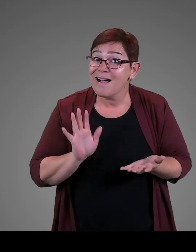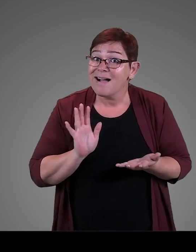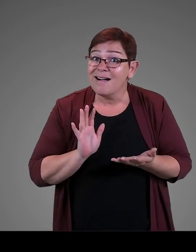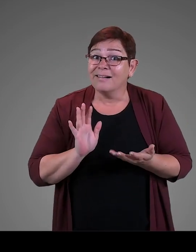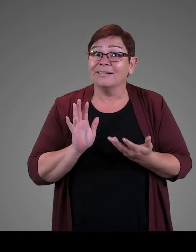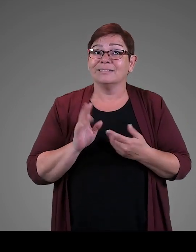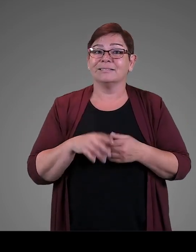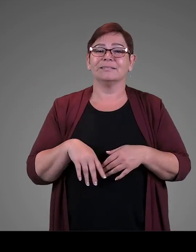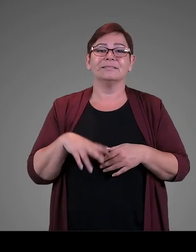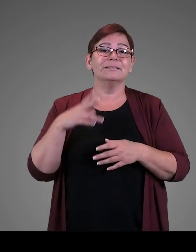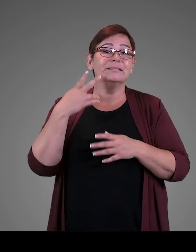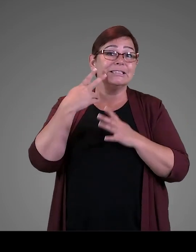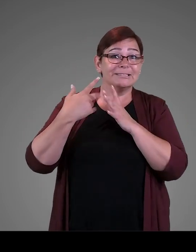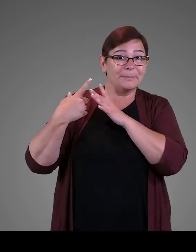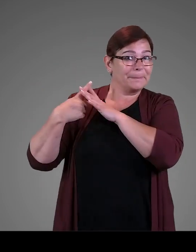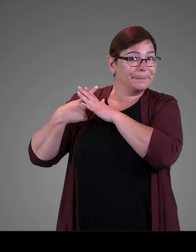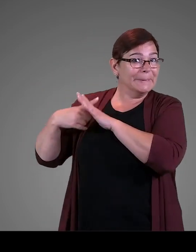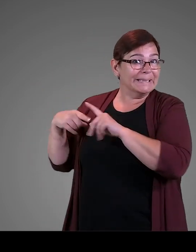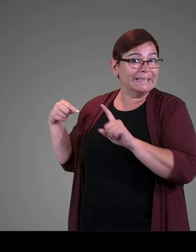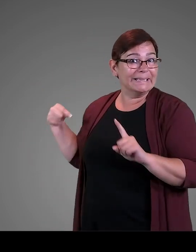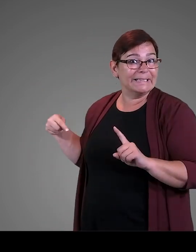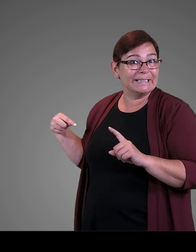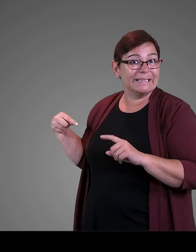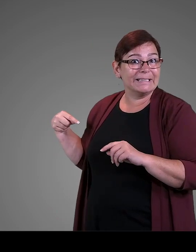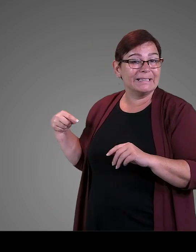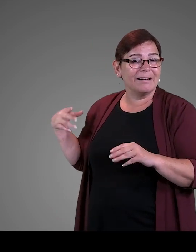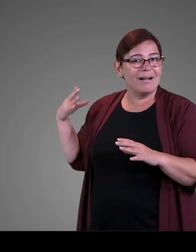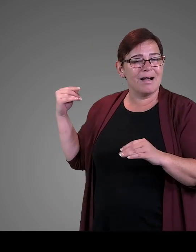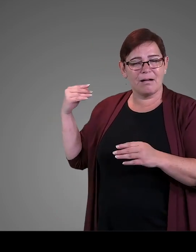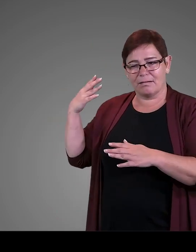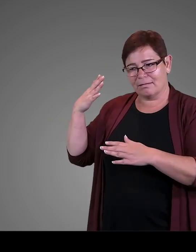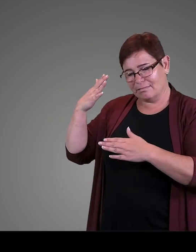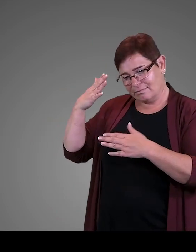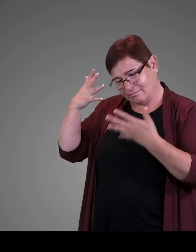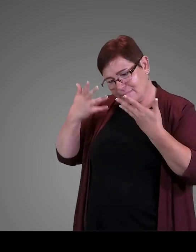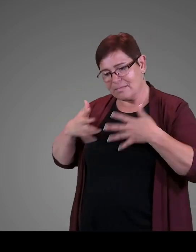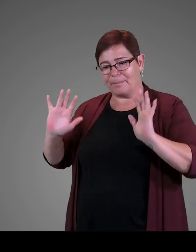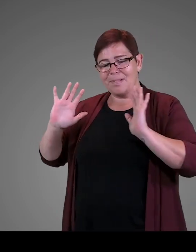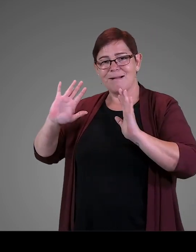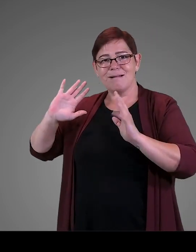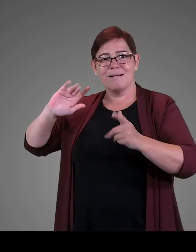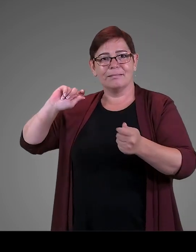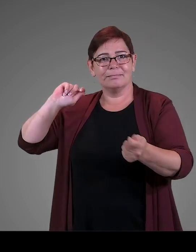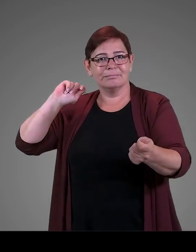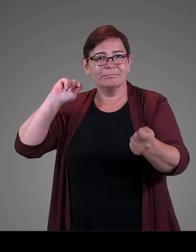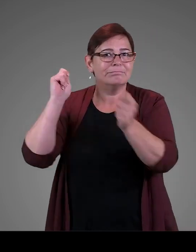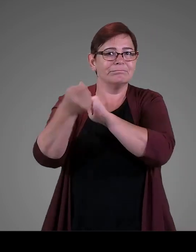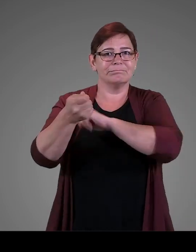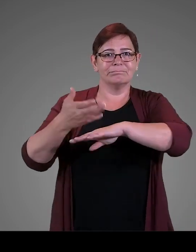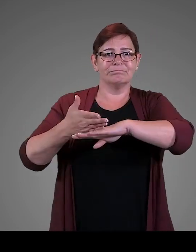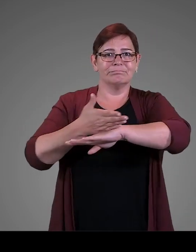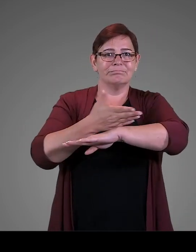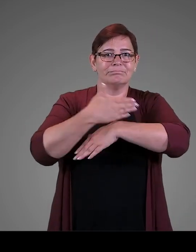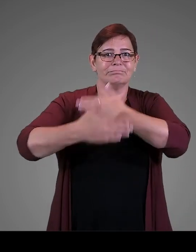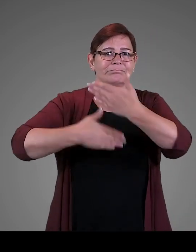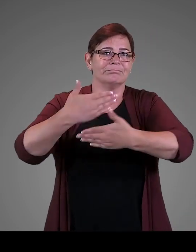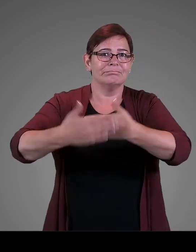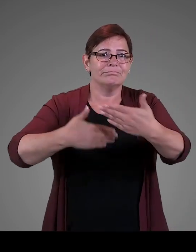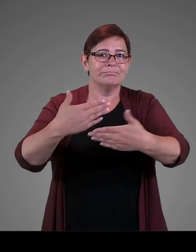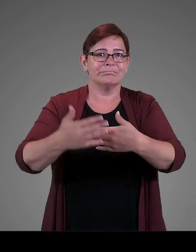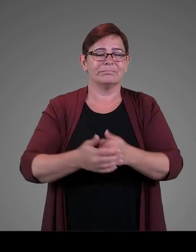le début et la progression complète de quelque chose. Alors, c'est la vie qui nous donne ça, la longévité